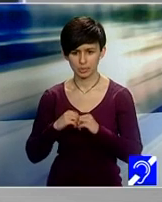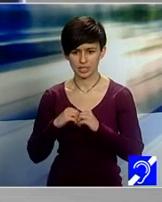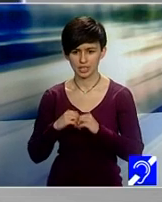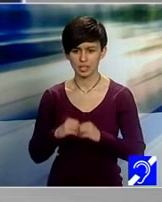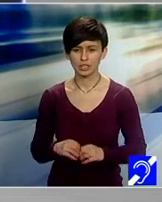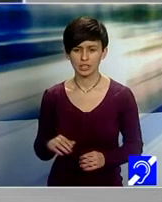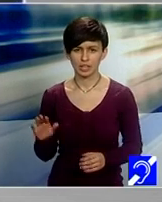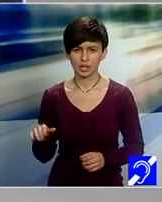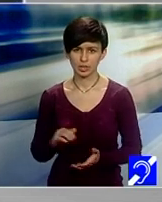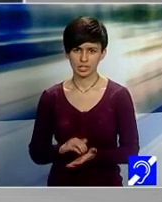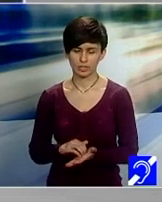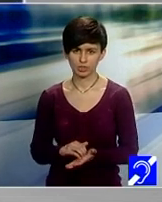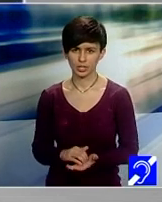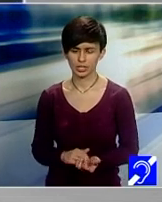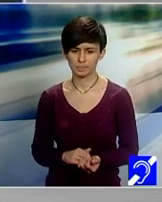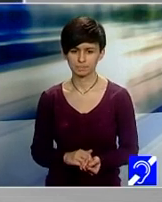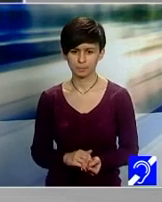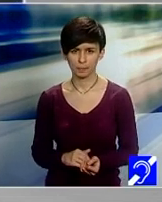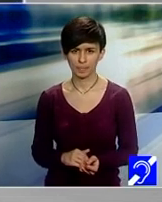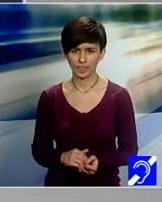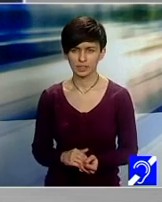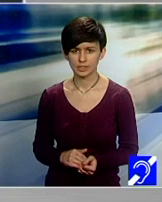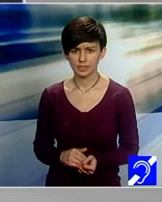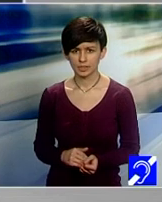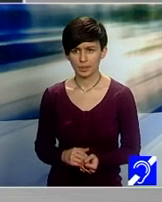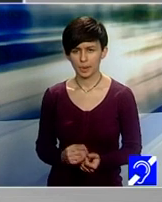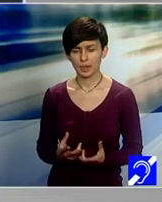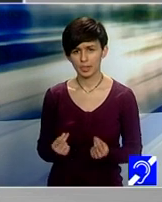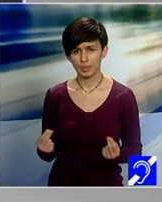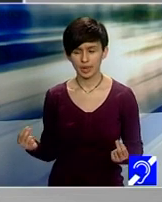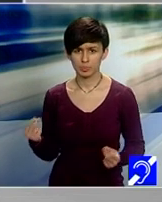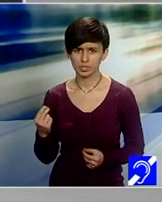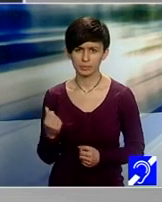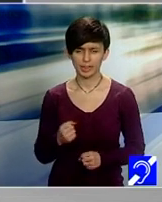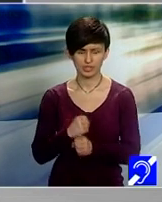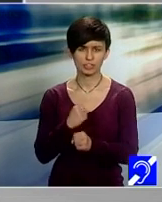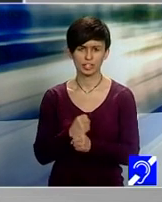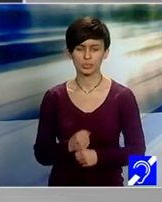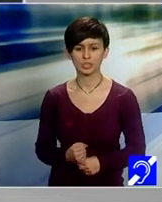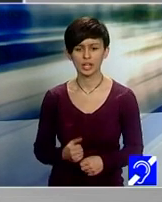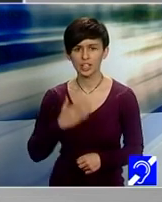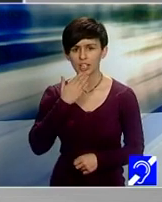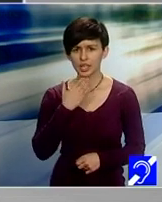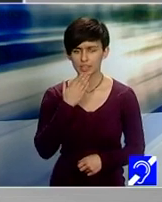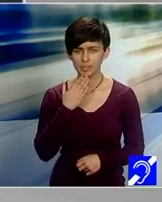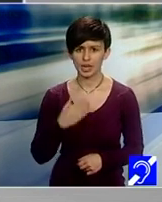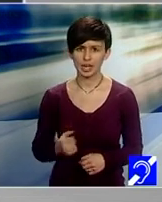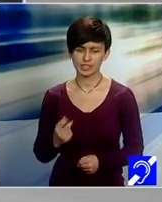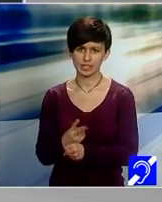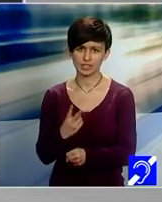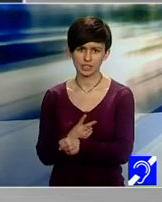estimare financiară, însă pe lângă muncă necesită și foarte mulți bani. Din nefericire, statul